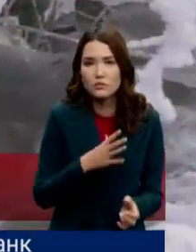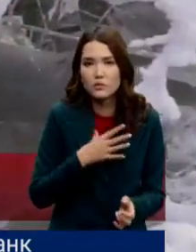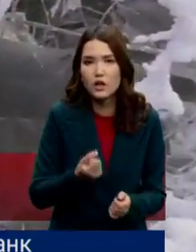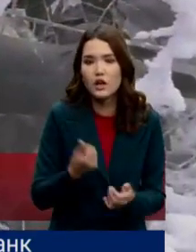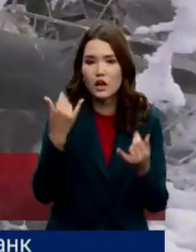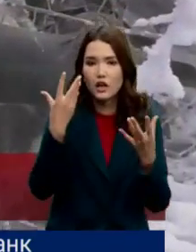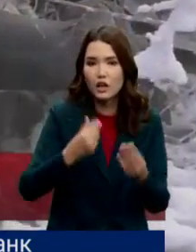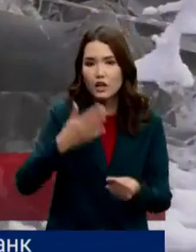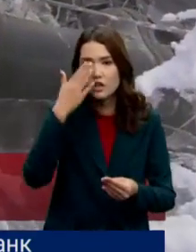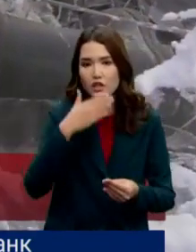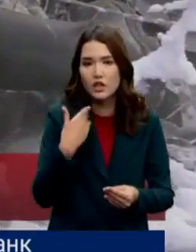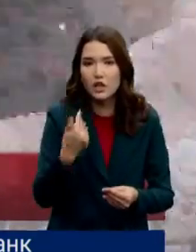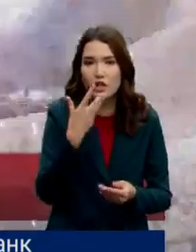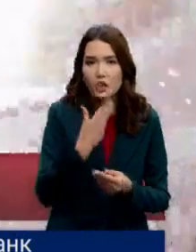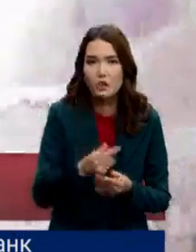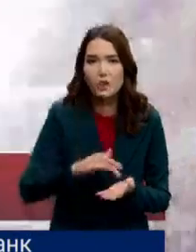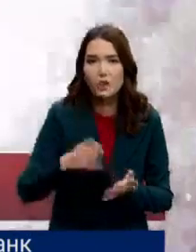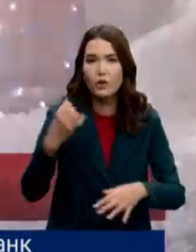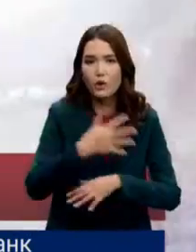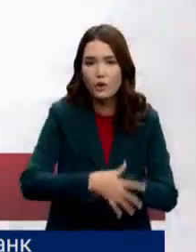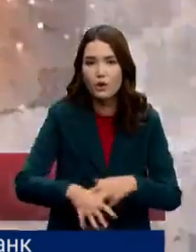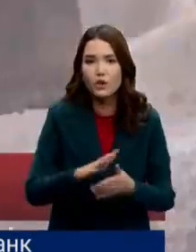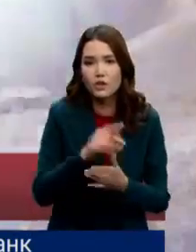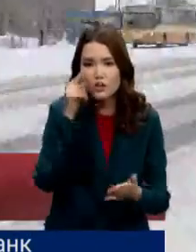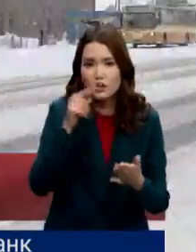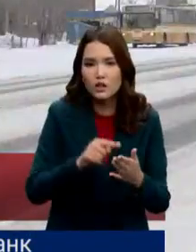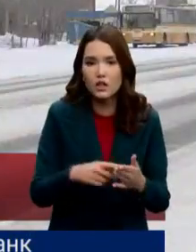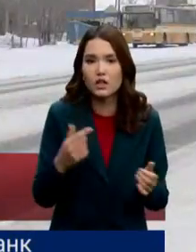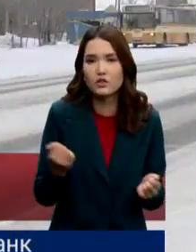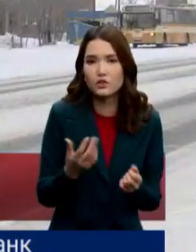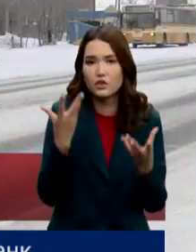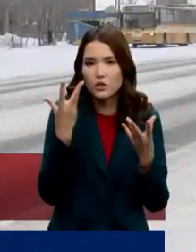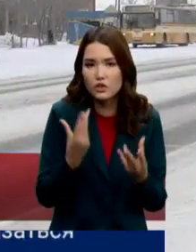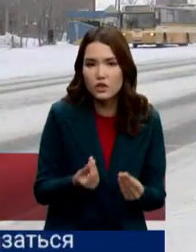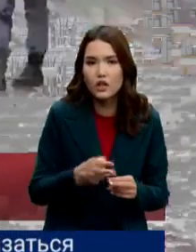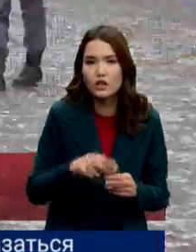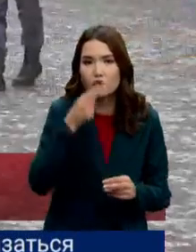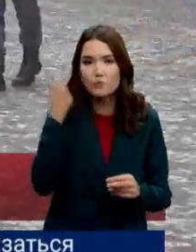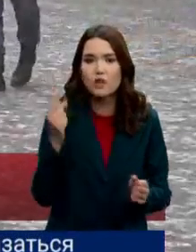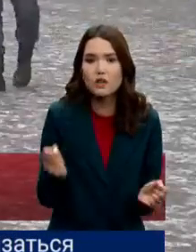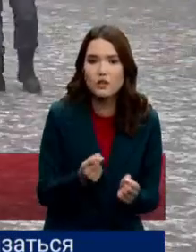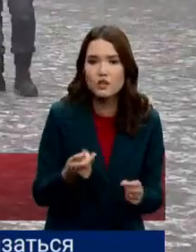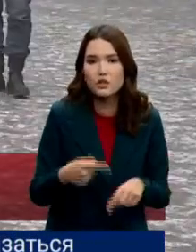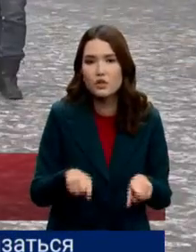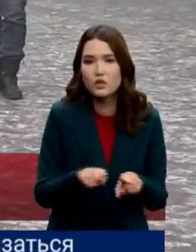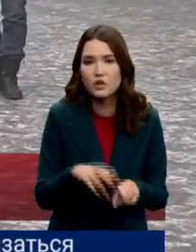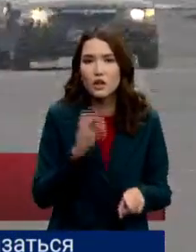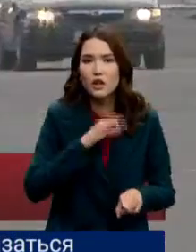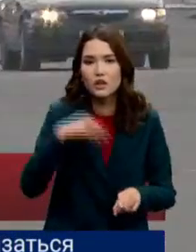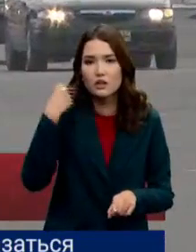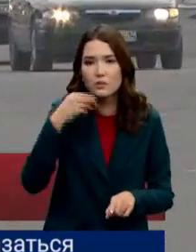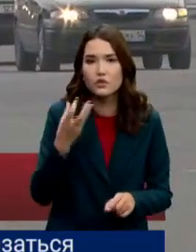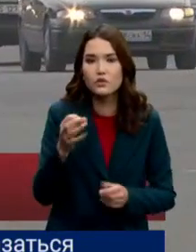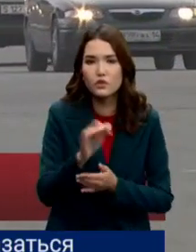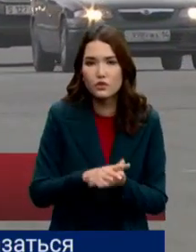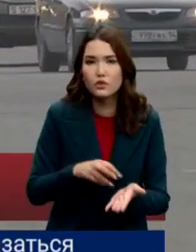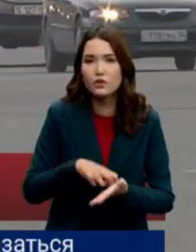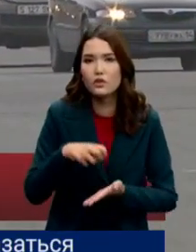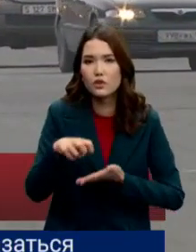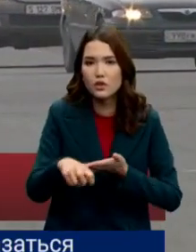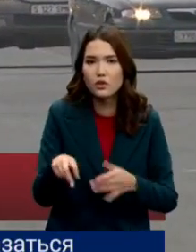күні Кеншілер қаласында жылу орталығының мүшкіл қалын айтып, күрделі жөндеу жасамаса биыл қыста апат боларын болжап, президентке дабыл қаққан